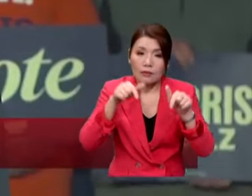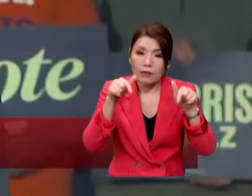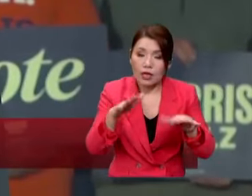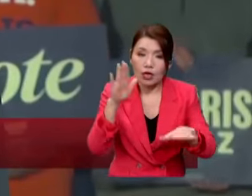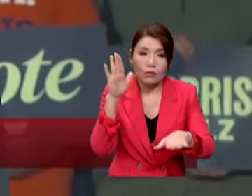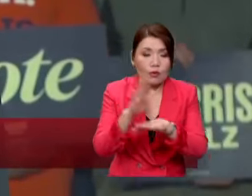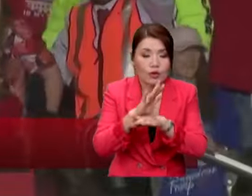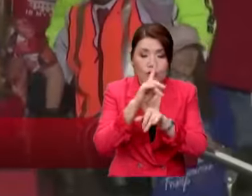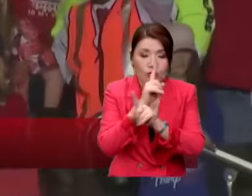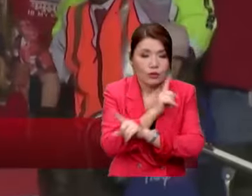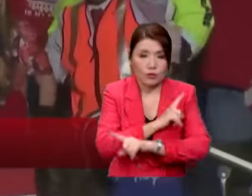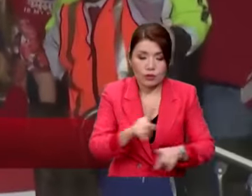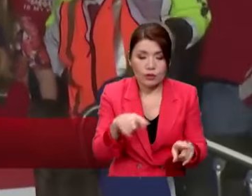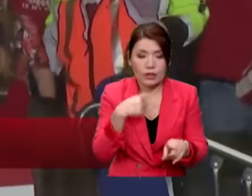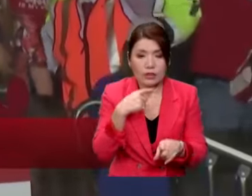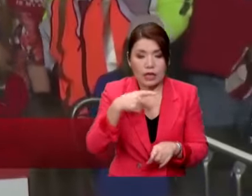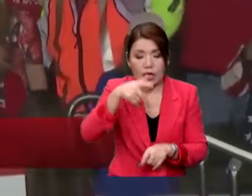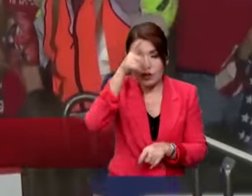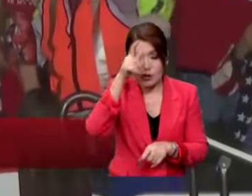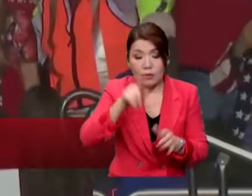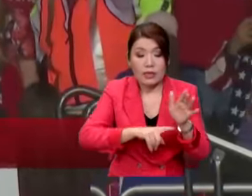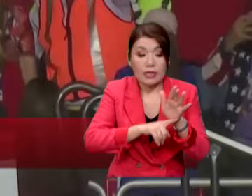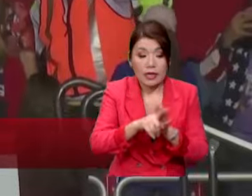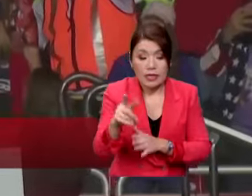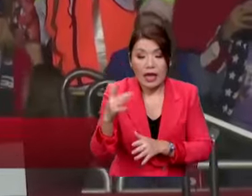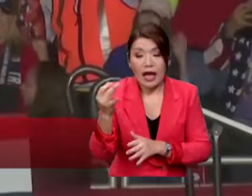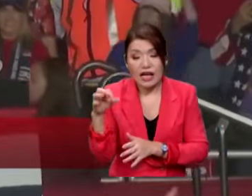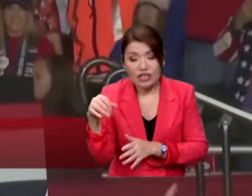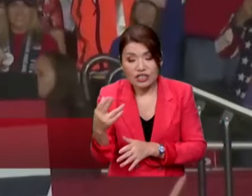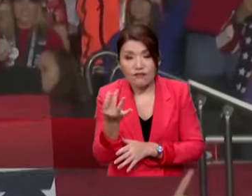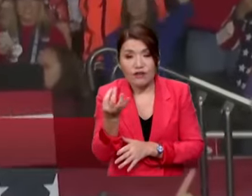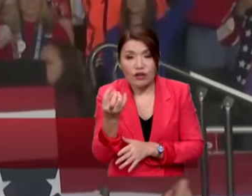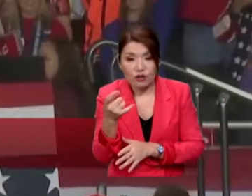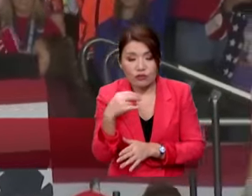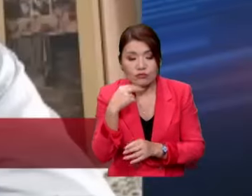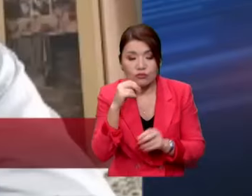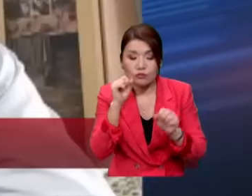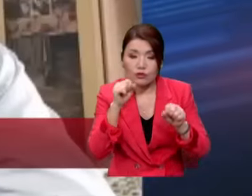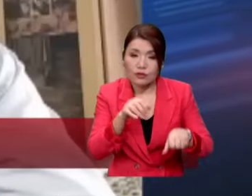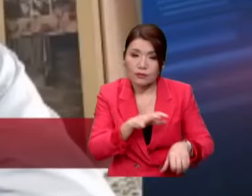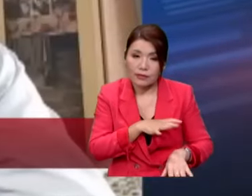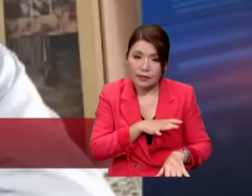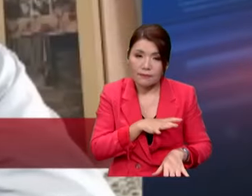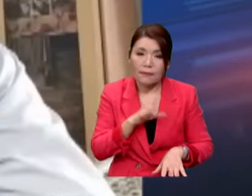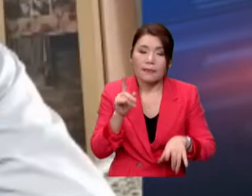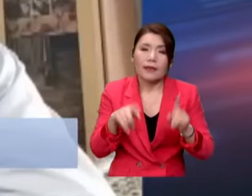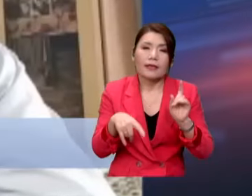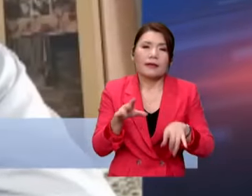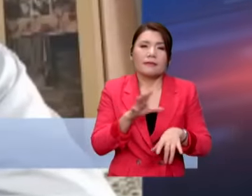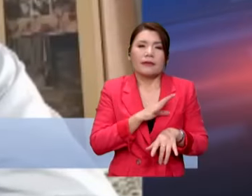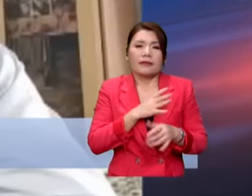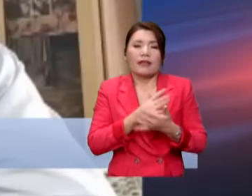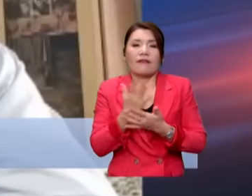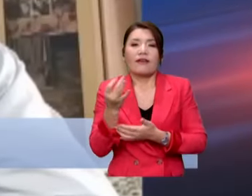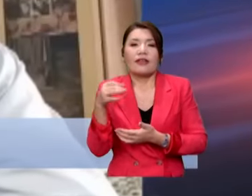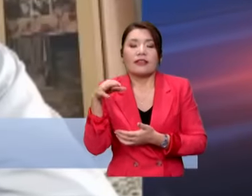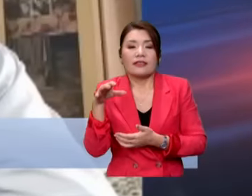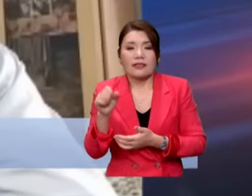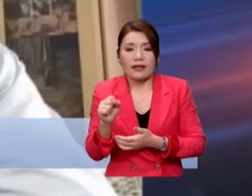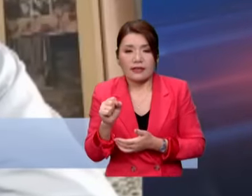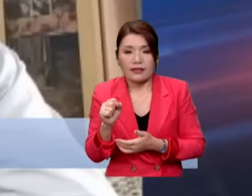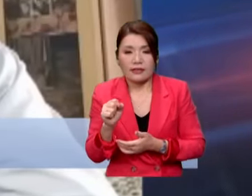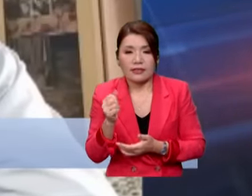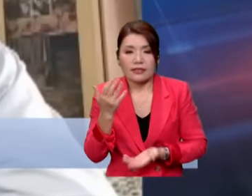деп сеніммен айтып отыр. Тіпті Түркияның бастамасына ақш пен Ұлыбритания вето қоюы да мүмкін. Егер де олар ветоны